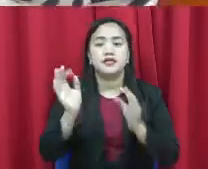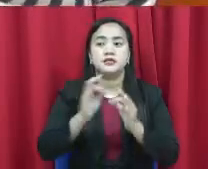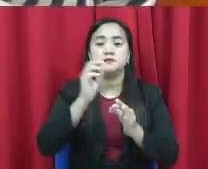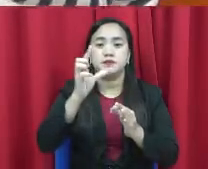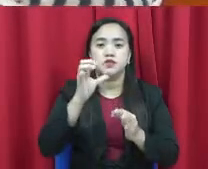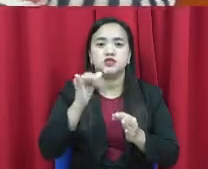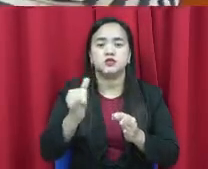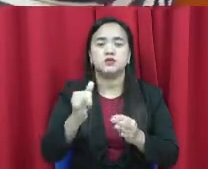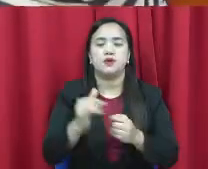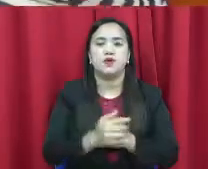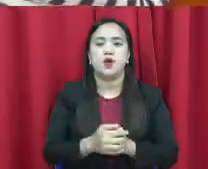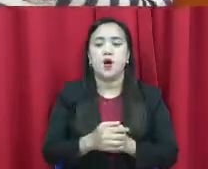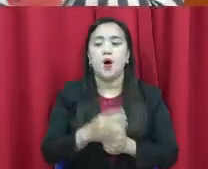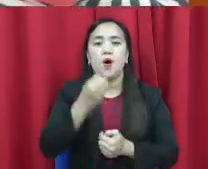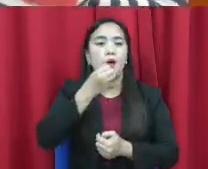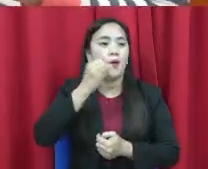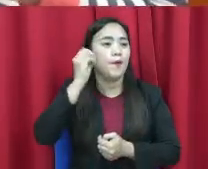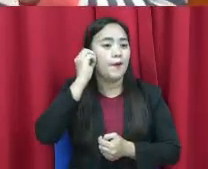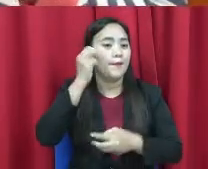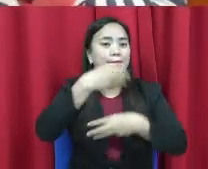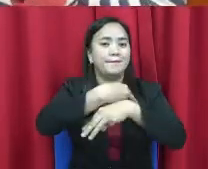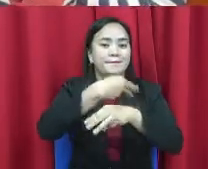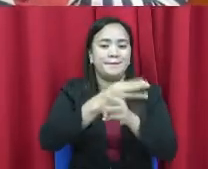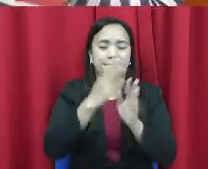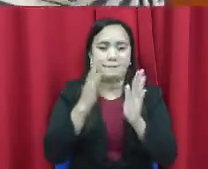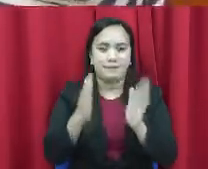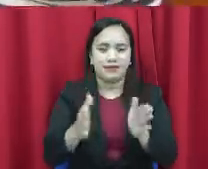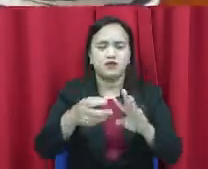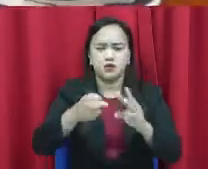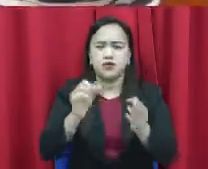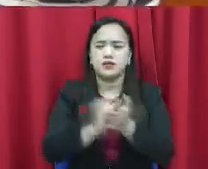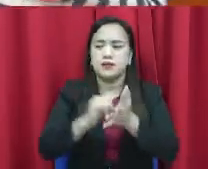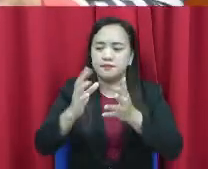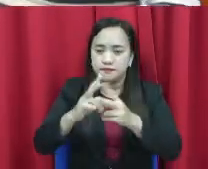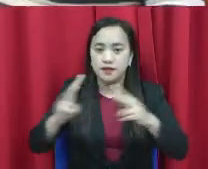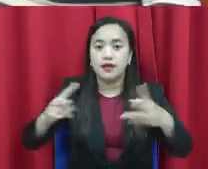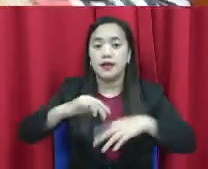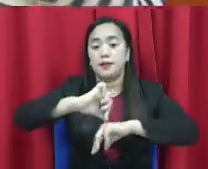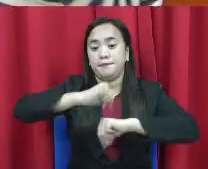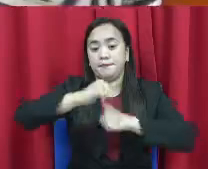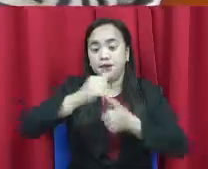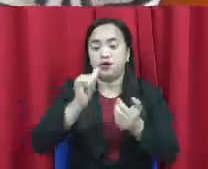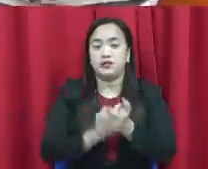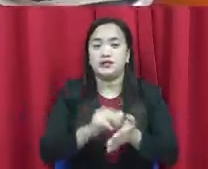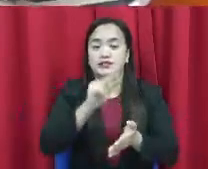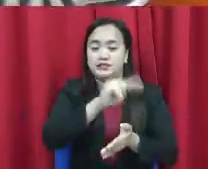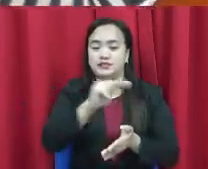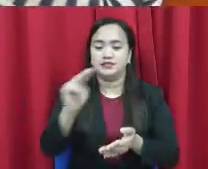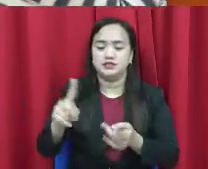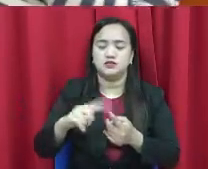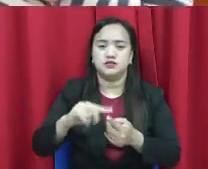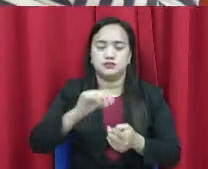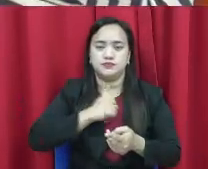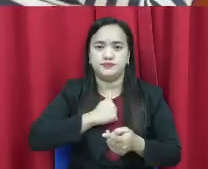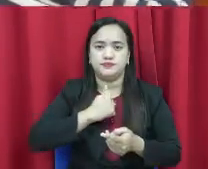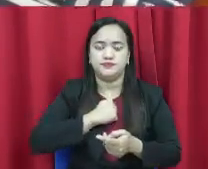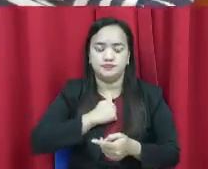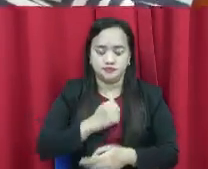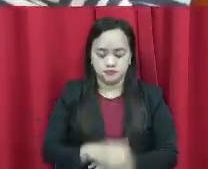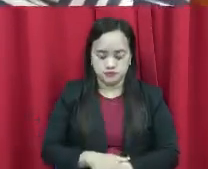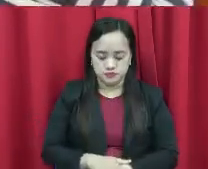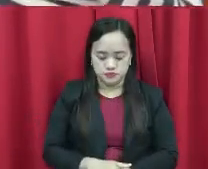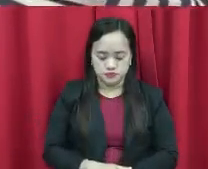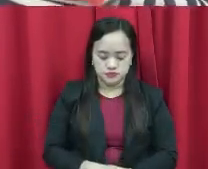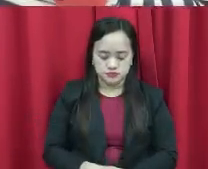karangalan ang ating Panginoon na naglagay sa atin kasi kinakailangan ka ng asawa mo kahit ano ka iniisip mo ay